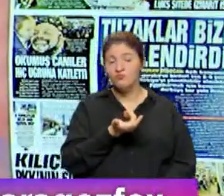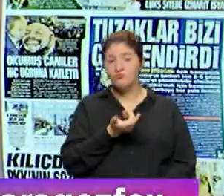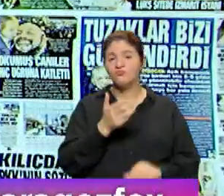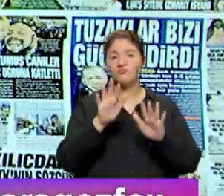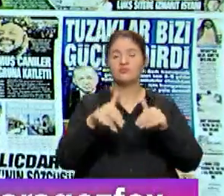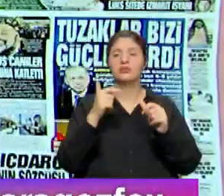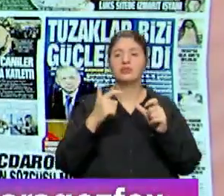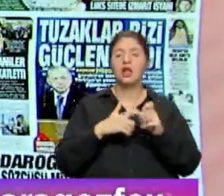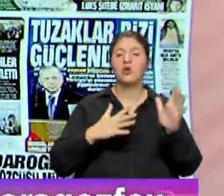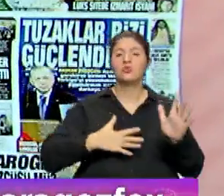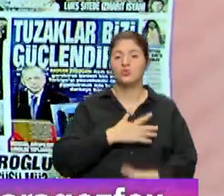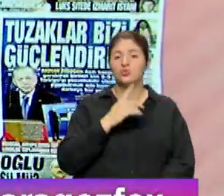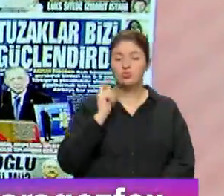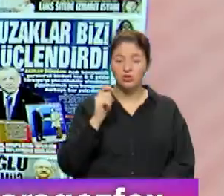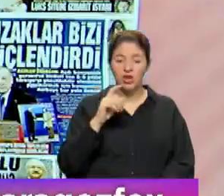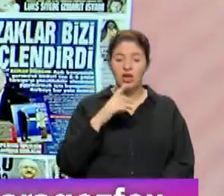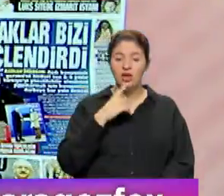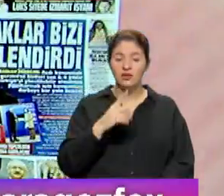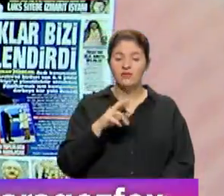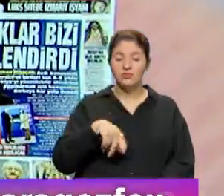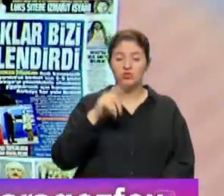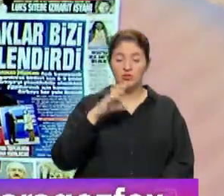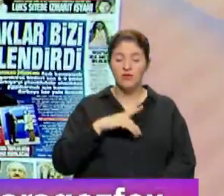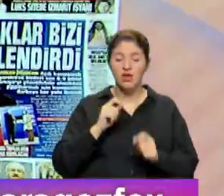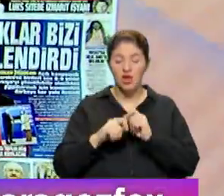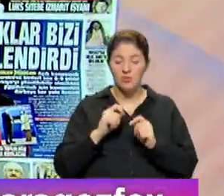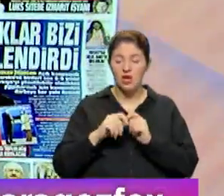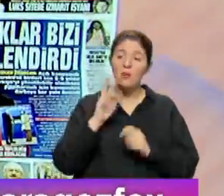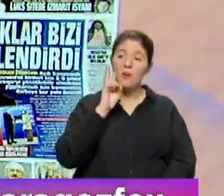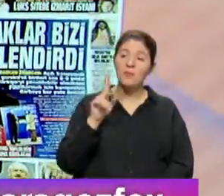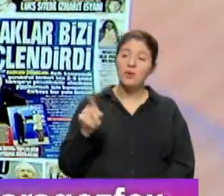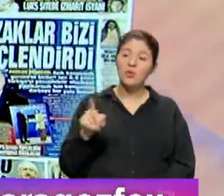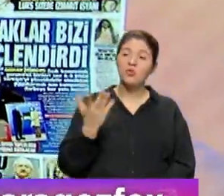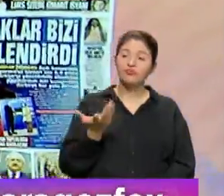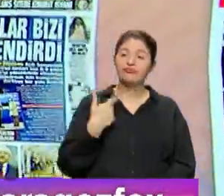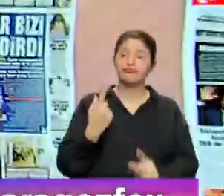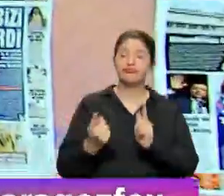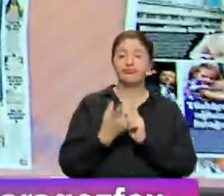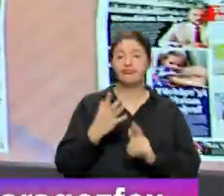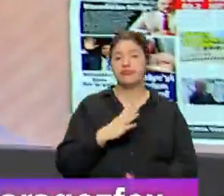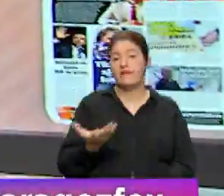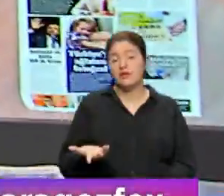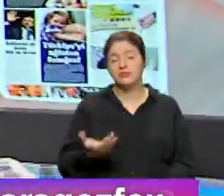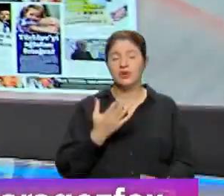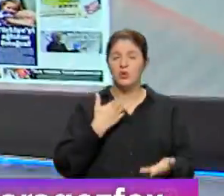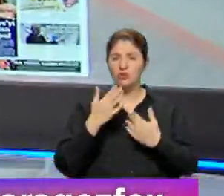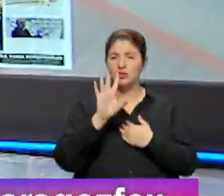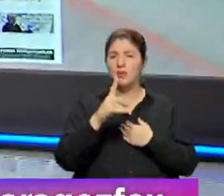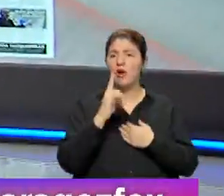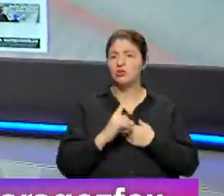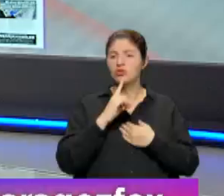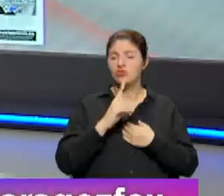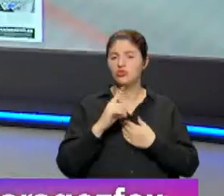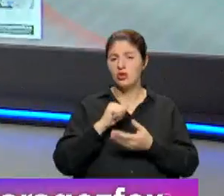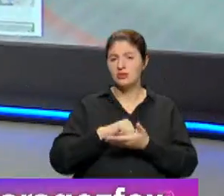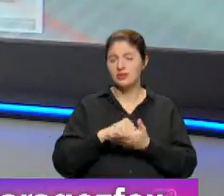genel kurulunun itiraf gibi bir gündemi var ekonomi ekonomiye baktığımızda neler karşımıza çıkıyor konuşuruz ama önce bir söz Sözcü gazetesi